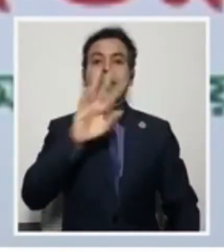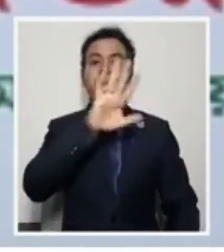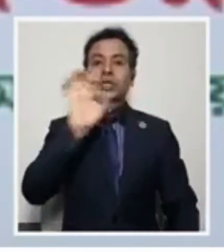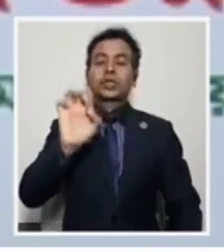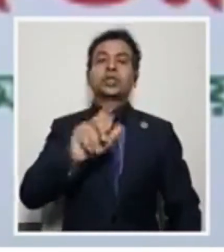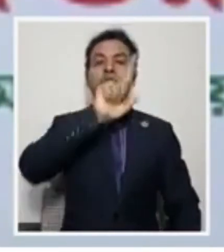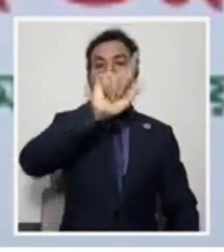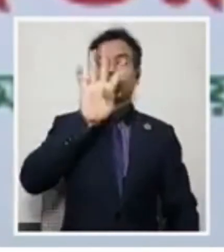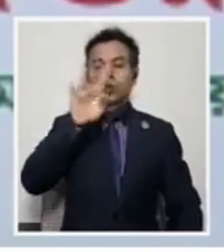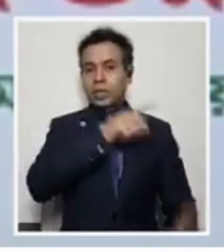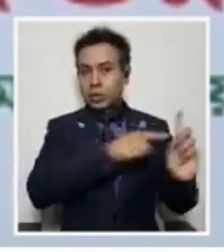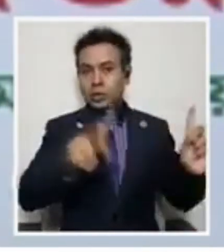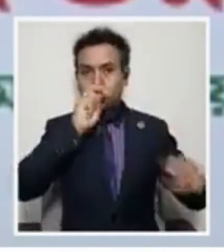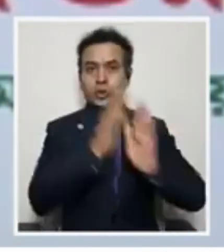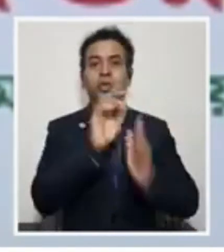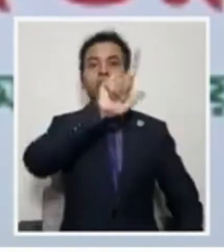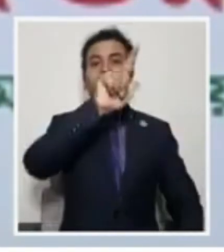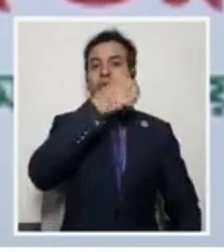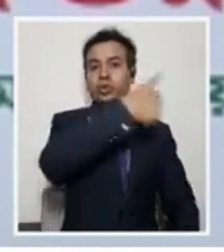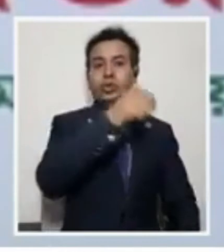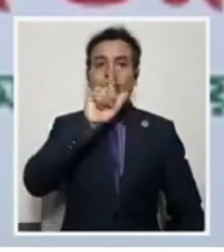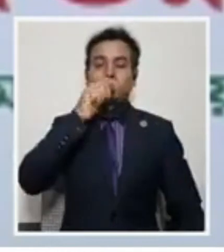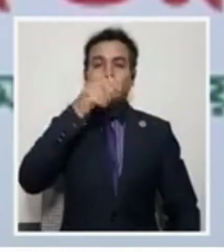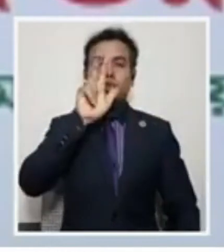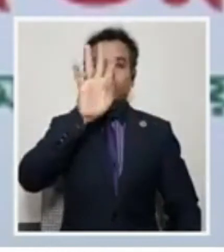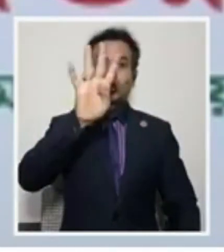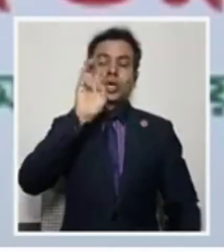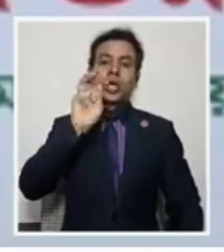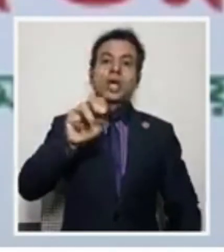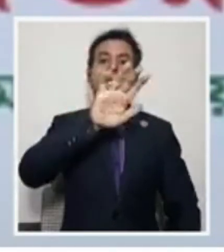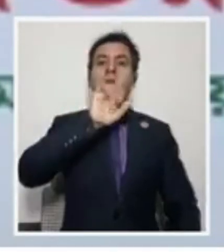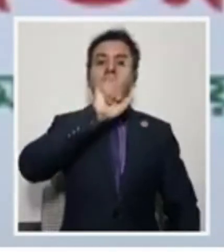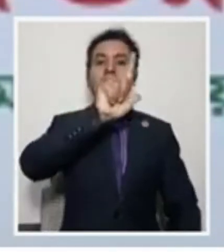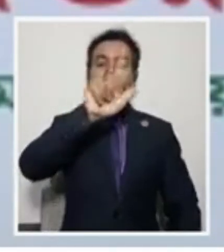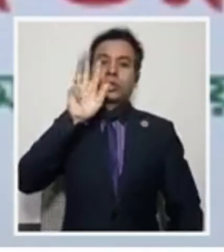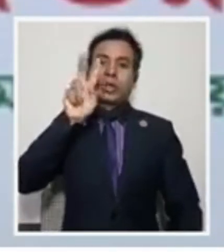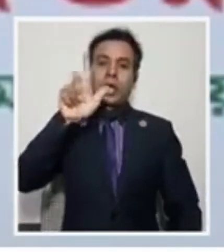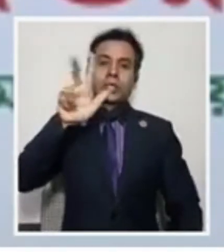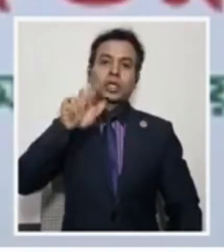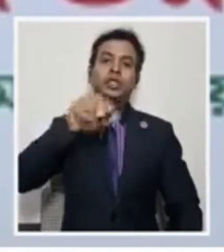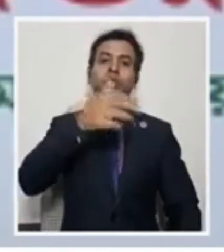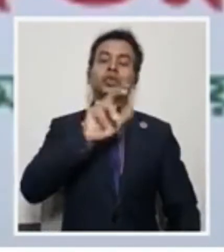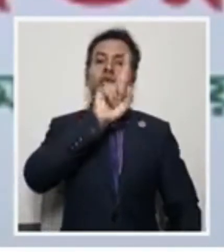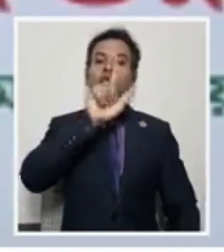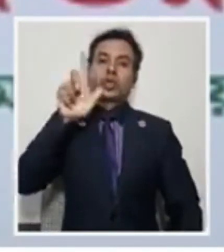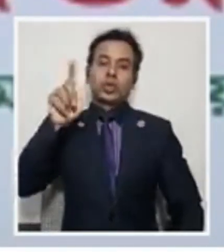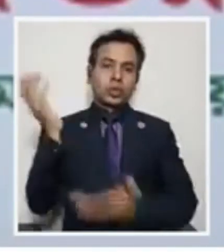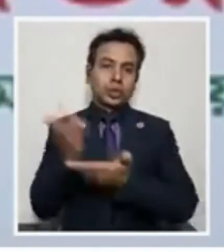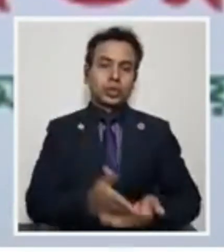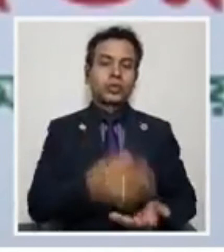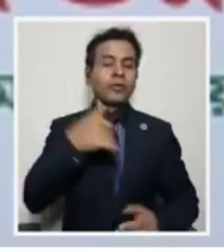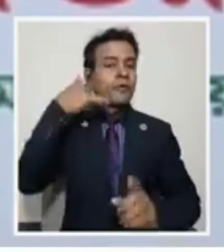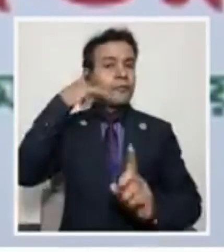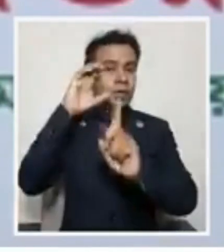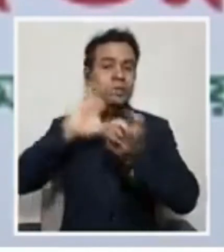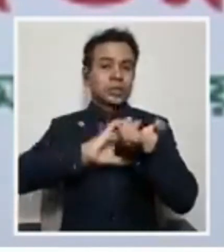64,78,684টি। অনলাইন প্ল্যাটফর্ম মুক্ত পাঠে হটলাইন সেবা দেওয়ার জন্য প্রশিক্ষণপ্রাপ্ত চিকিৎসক 16,081 জন, গত 24 ঘন্টায়